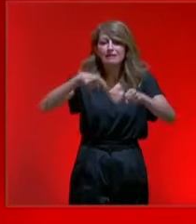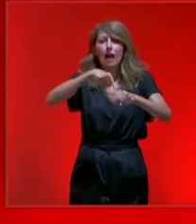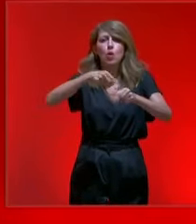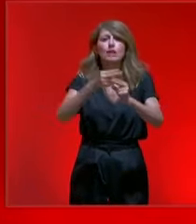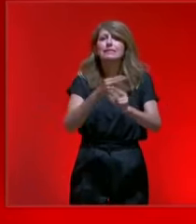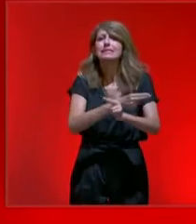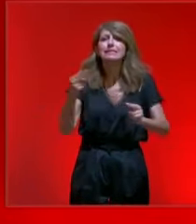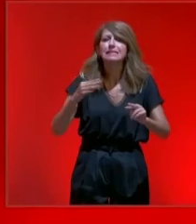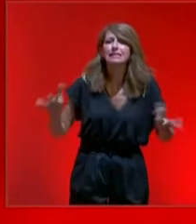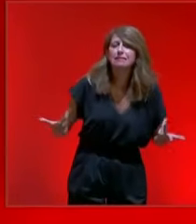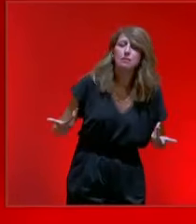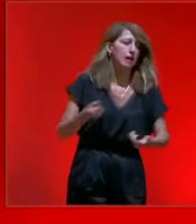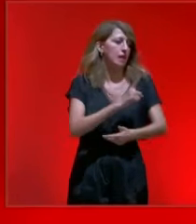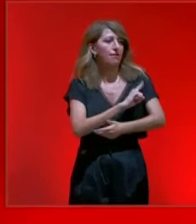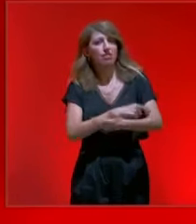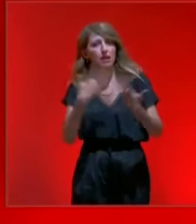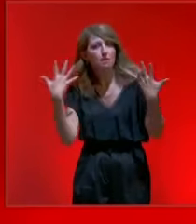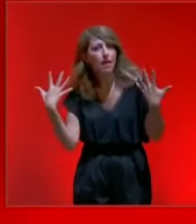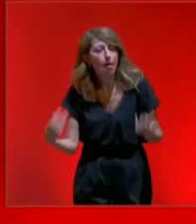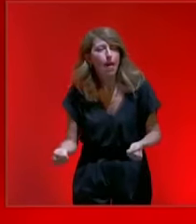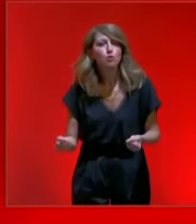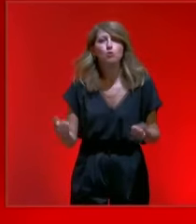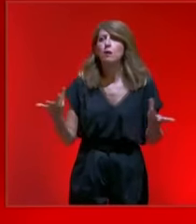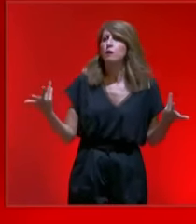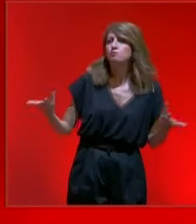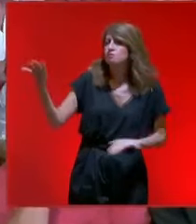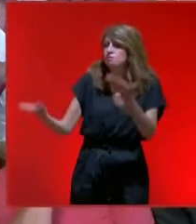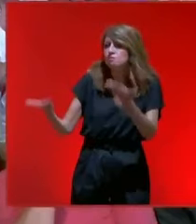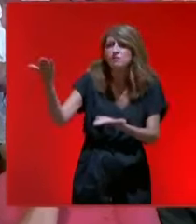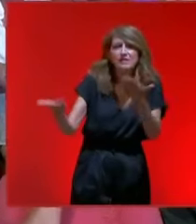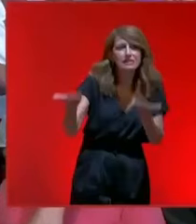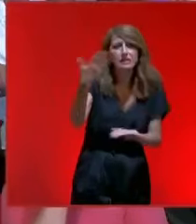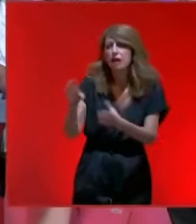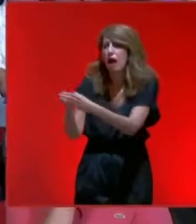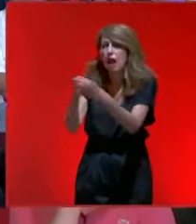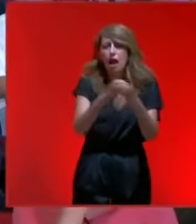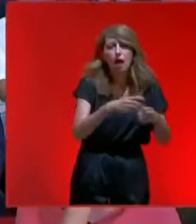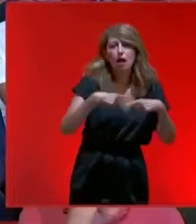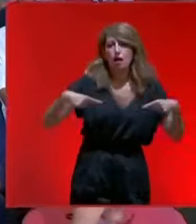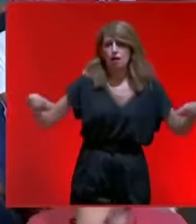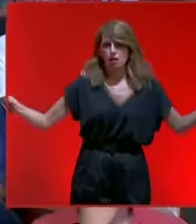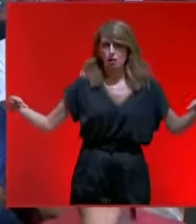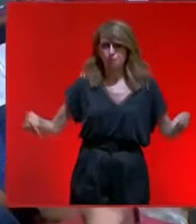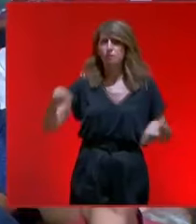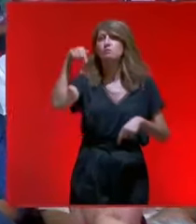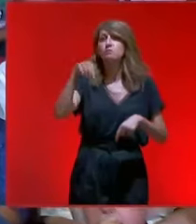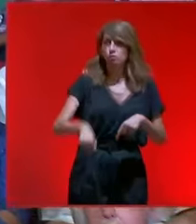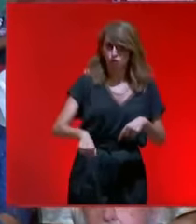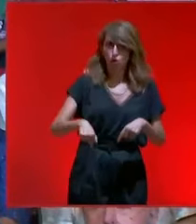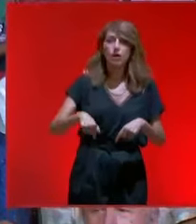δύναμης. Ποια είναι λοιπόν τα βασικά χαρακτηριστικά της συγκυρίας? Πρώτον, η διεθνής αστάθεια.